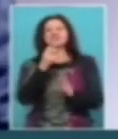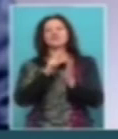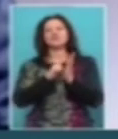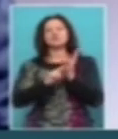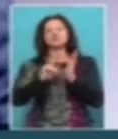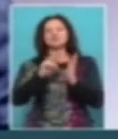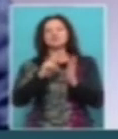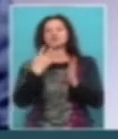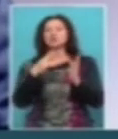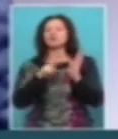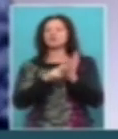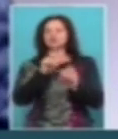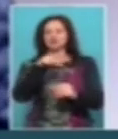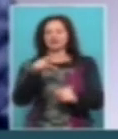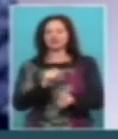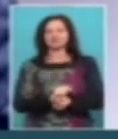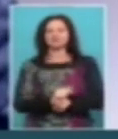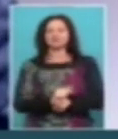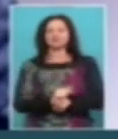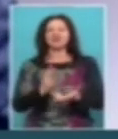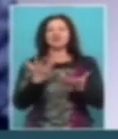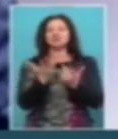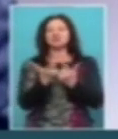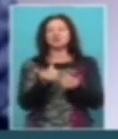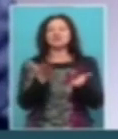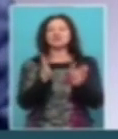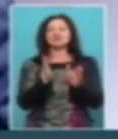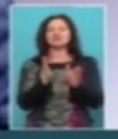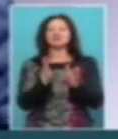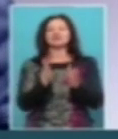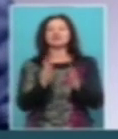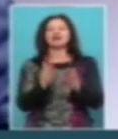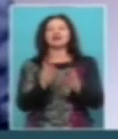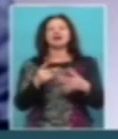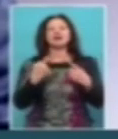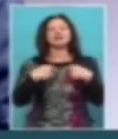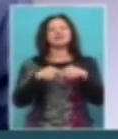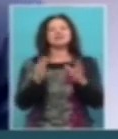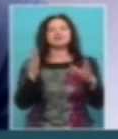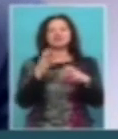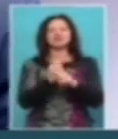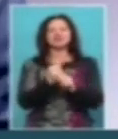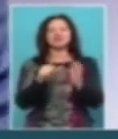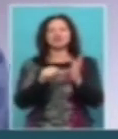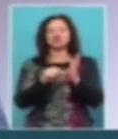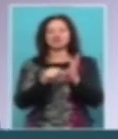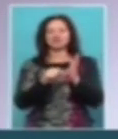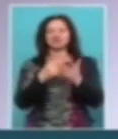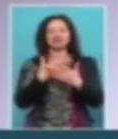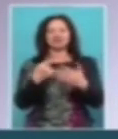үшін баспана салу қарастырылуда. Медициналық колледж студенттері үшін 250 орындық жатақхана салуда жоспарланып